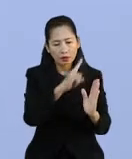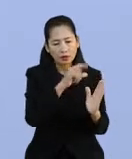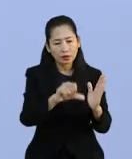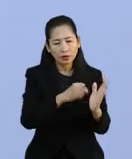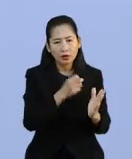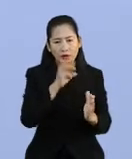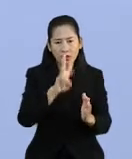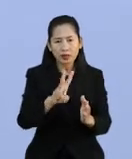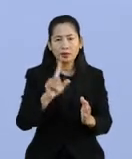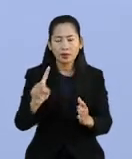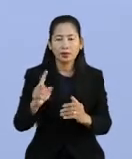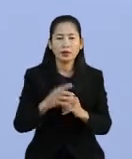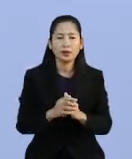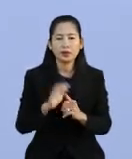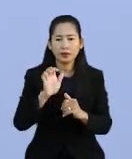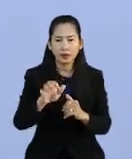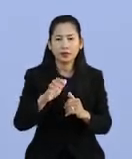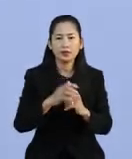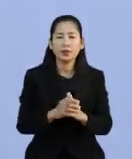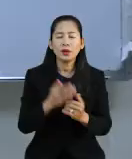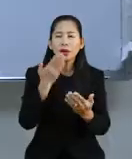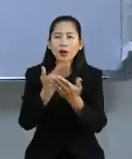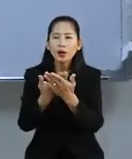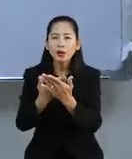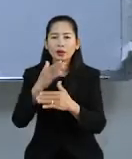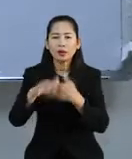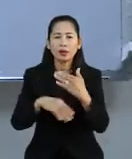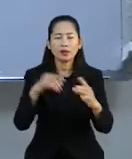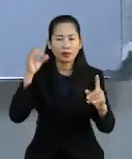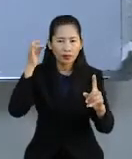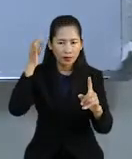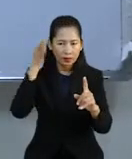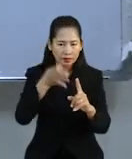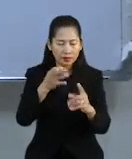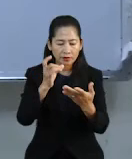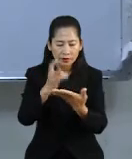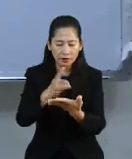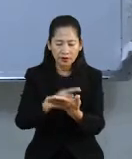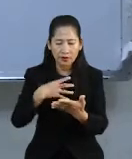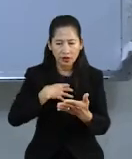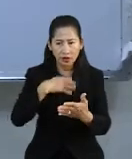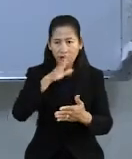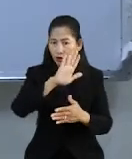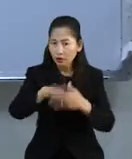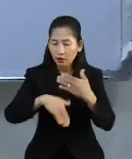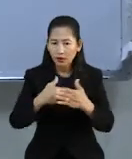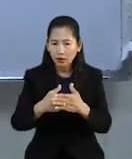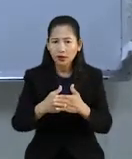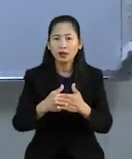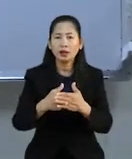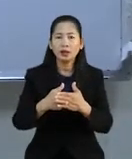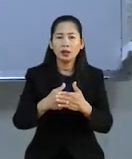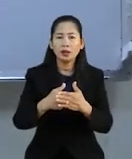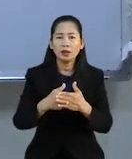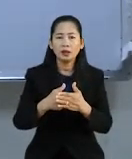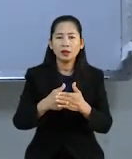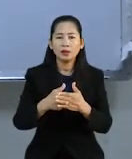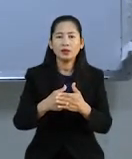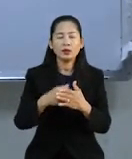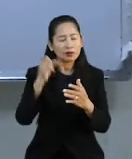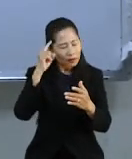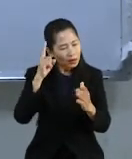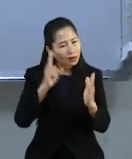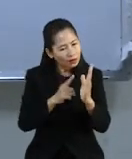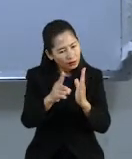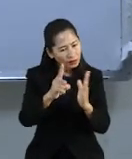tì xam sụp mùi. Chà. Ở con chàng con vật thốc bồng non. Nà mê riêng nếu cứ cho ai con tổng áo khuyên nông. Chà. Sko